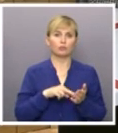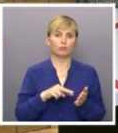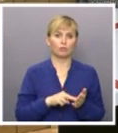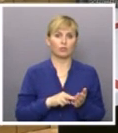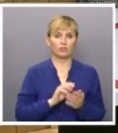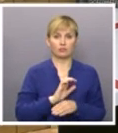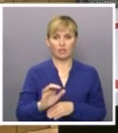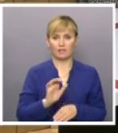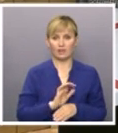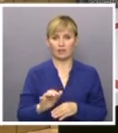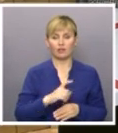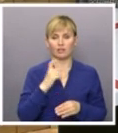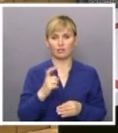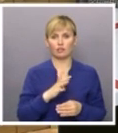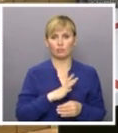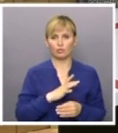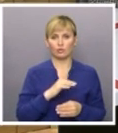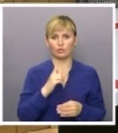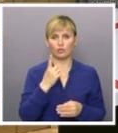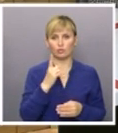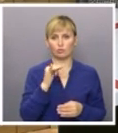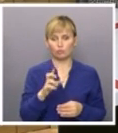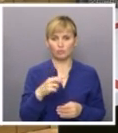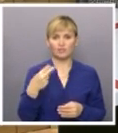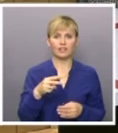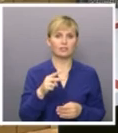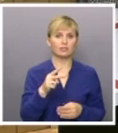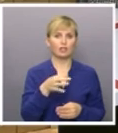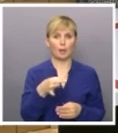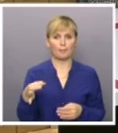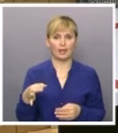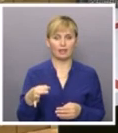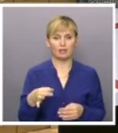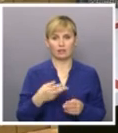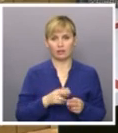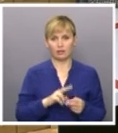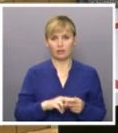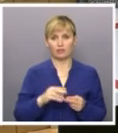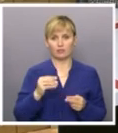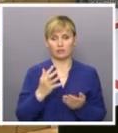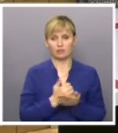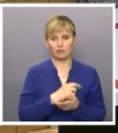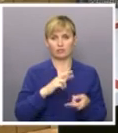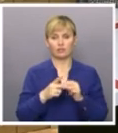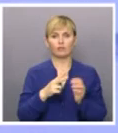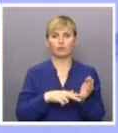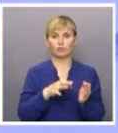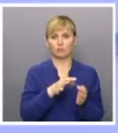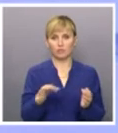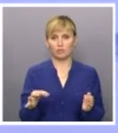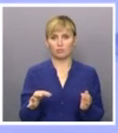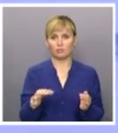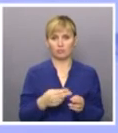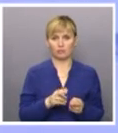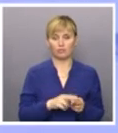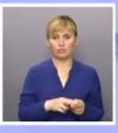товарного карпа в хозяйствах была 1 рубль 20 копеек. При этом розничная цена карпа этого была 80 копеек. То есть, вы представляете, это практически